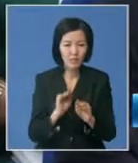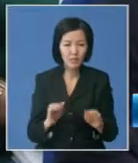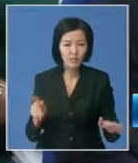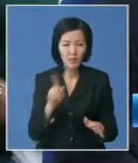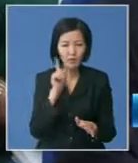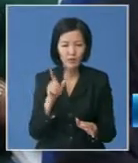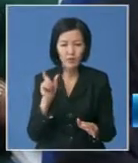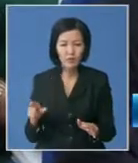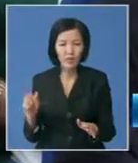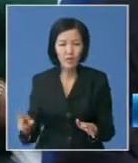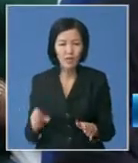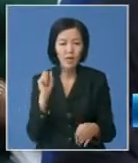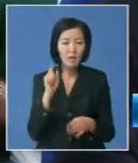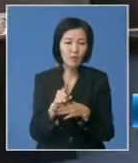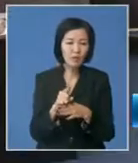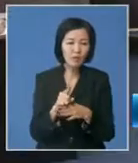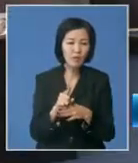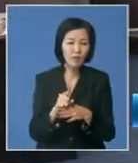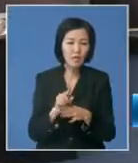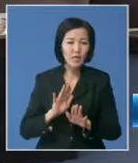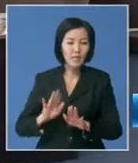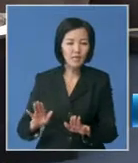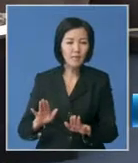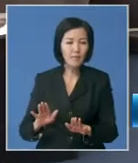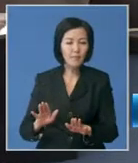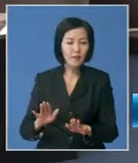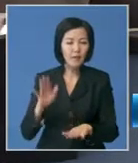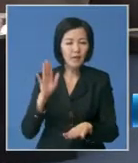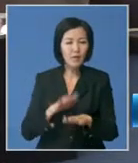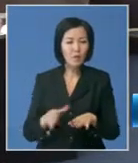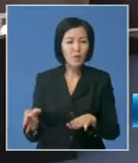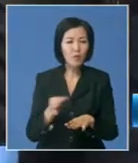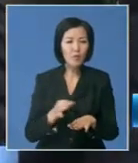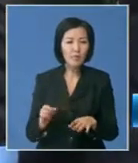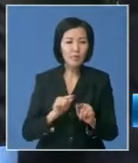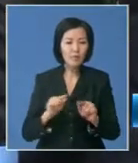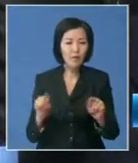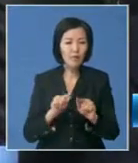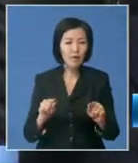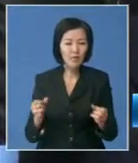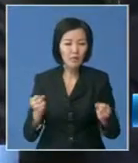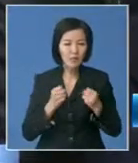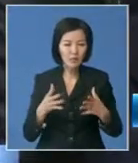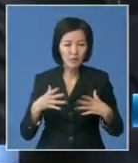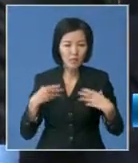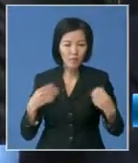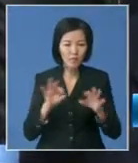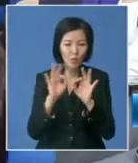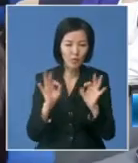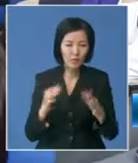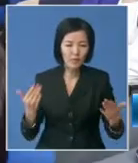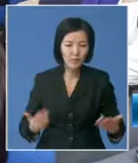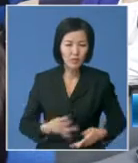потому в числе поручений замакима области активизировать пропаганду спорта здорового образа жизни информированность